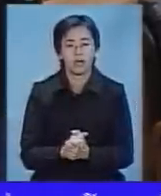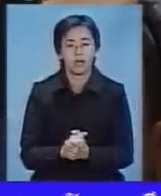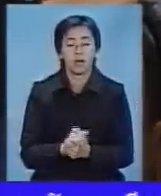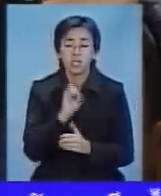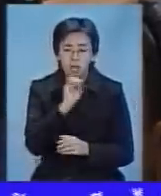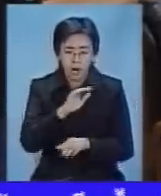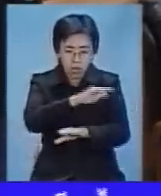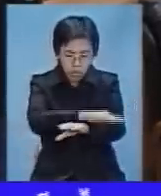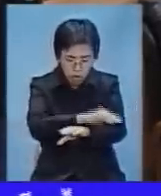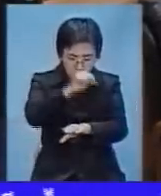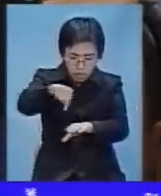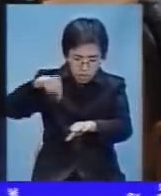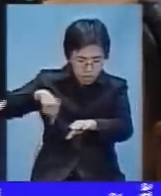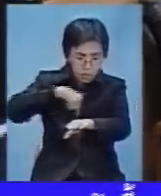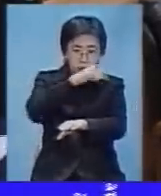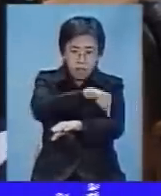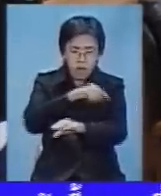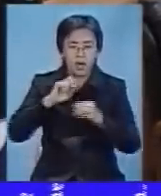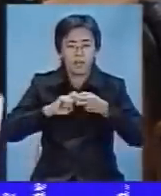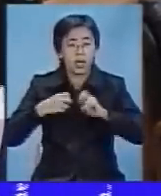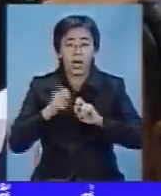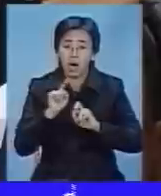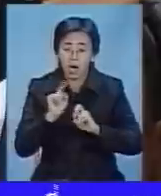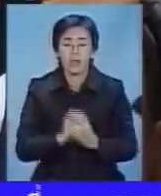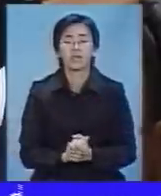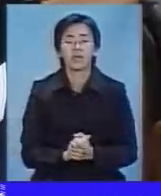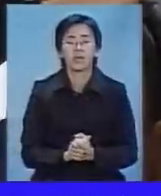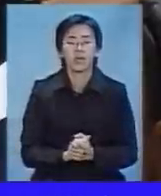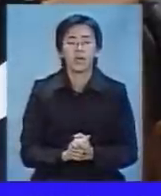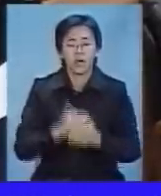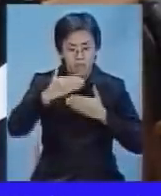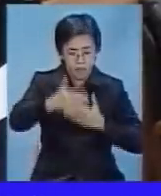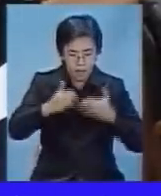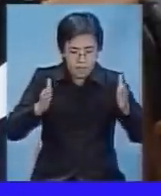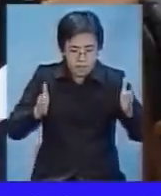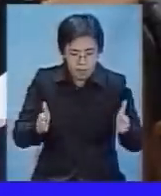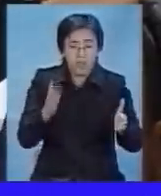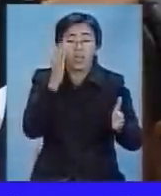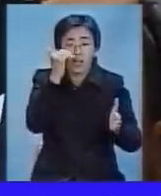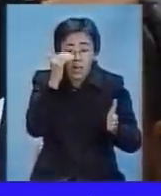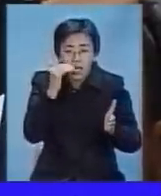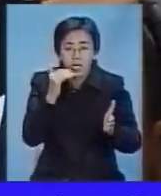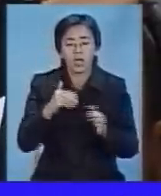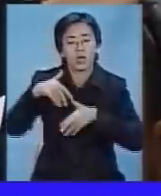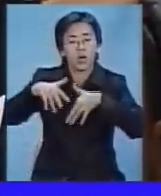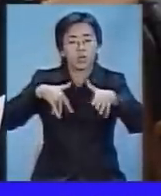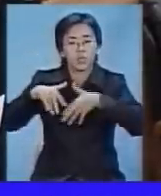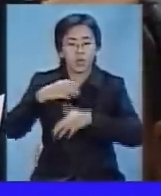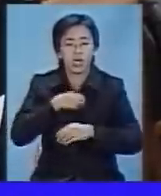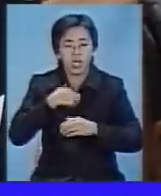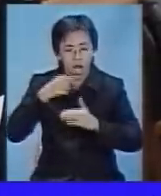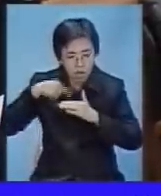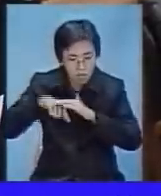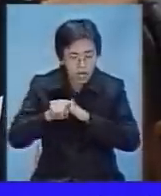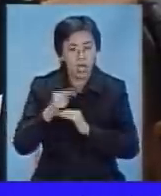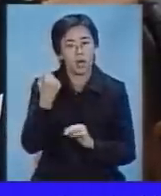จุดที่ท่านกล่าวถึงว่าไม่สามารถที่จะต้องไปปิดไปล้อมเพราะว่าเป็นพื้นที่ที่ประชาชนจะออก